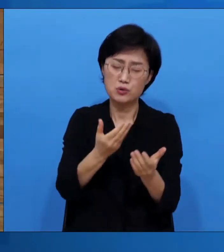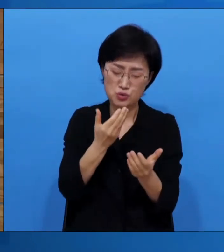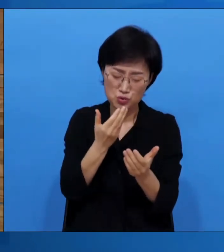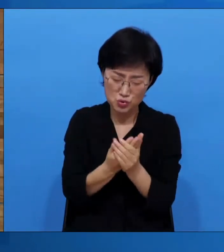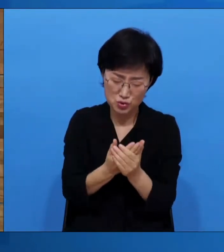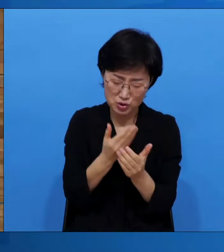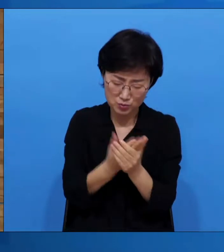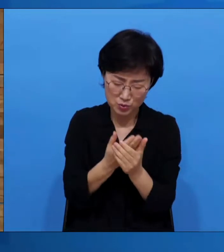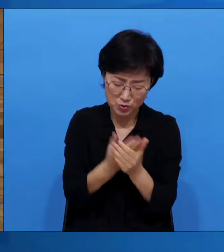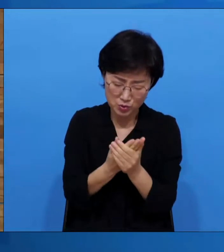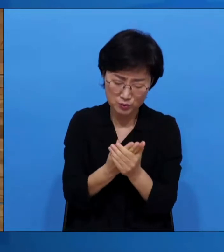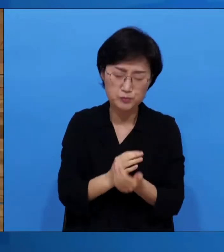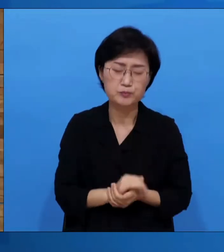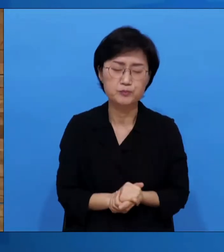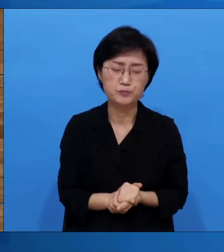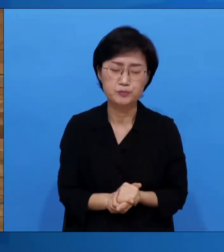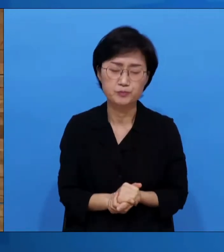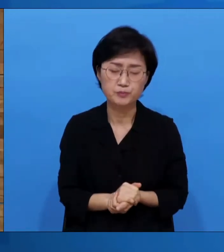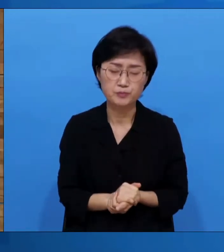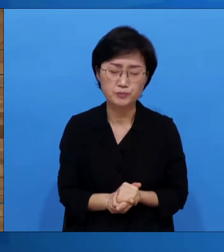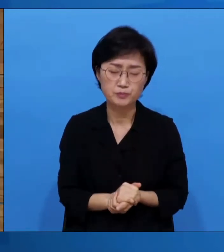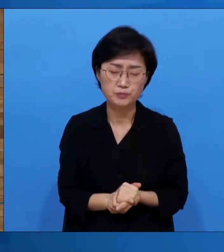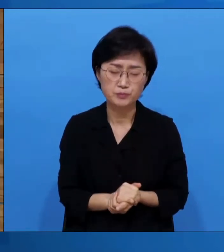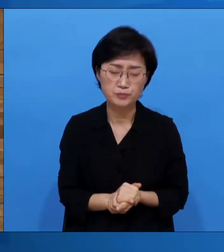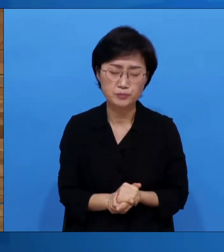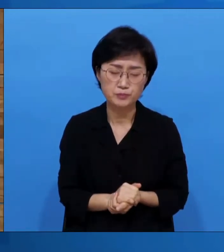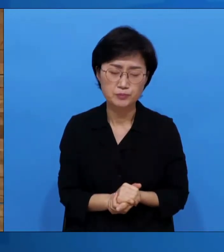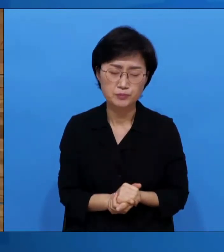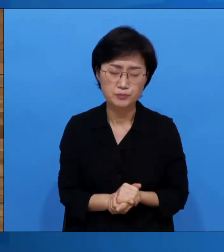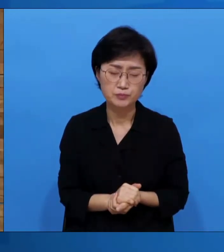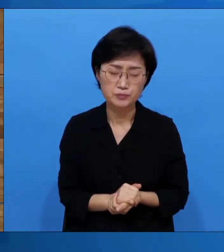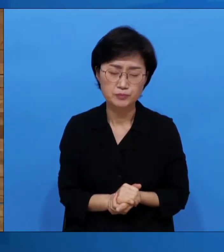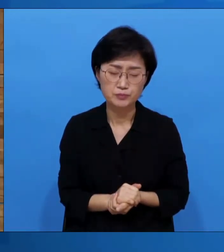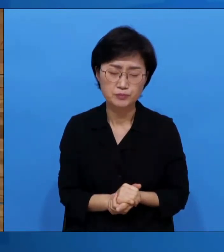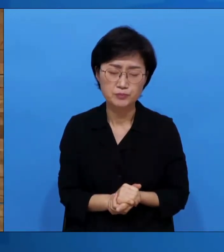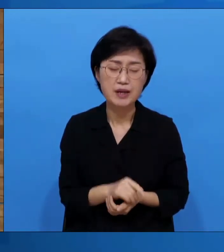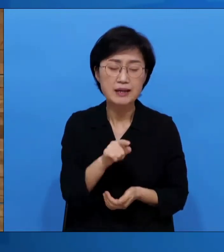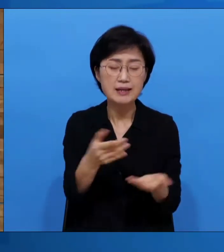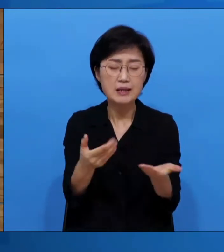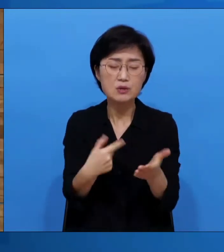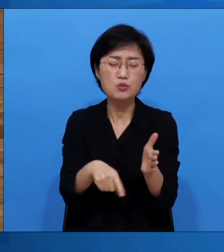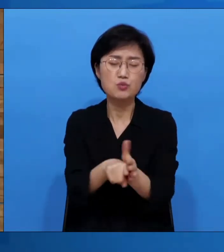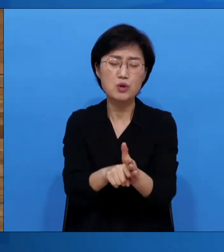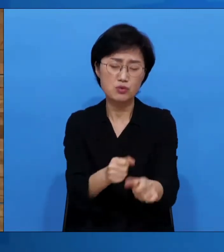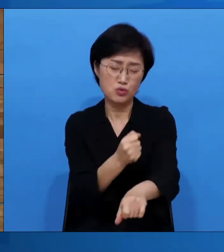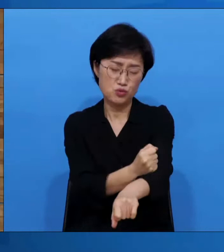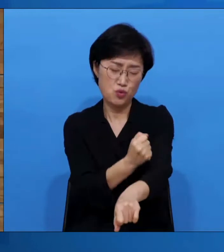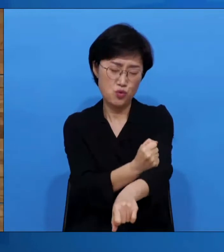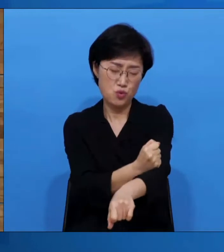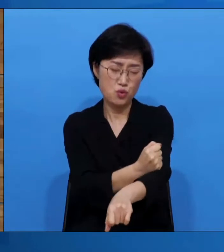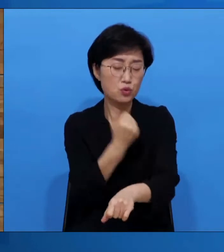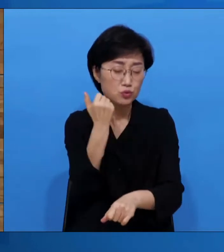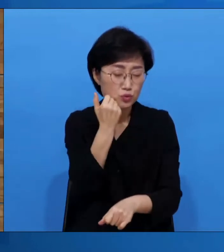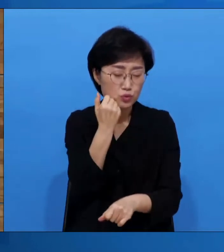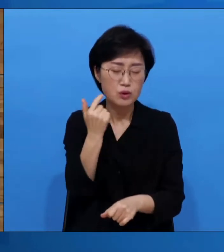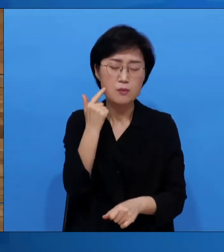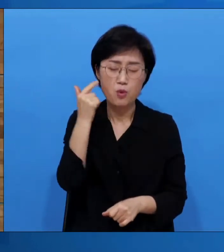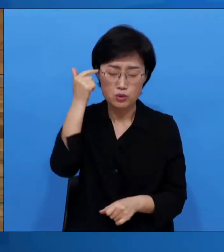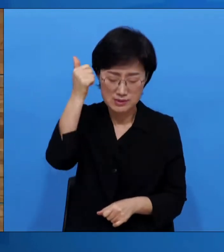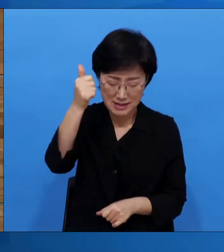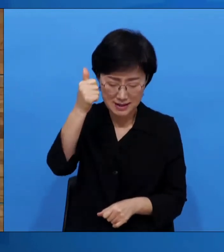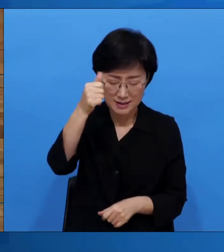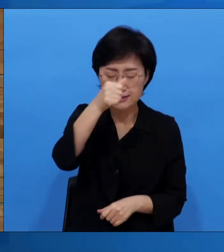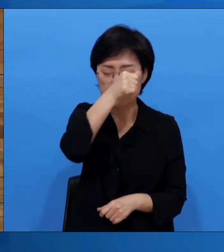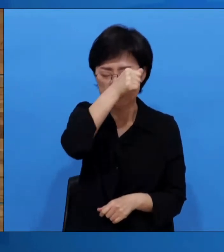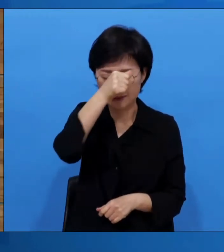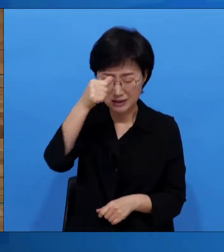restored, and may we be able to save the multi-ethnics. 이를 위해서 수고하시는 목사님, 장로님들과